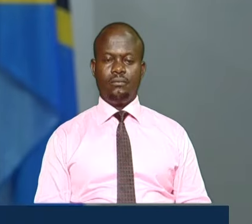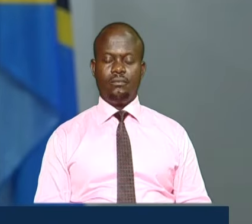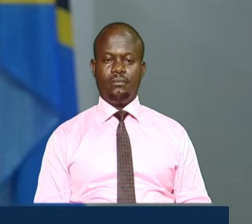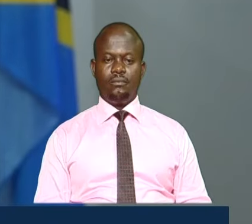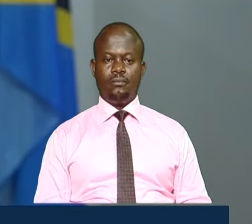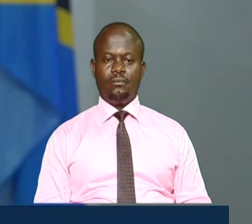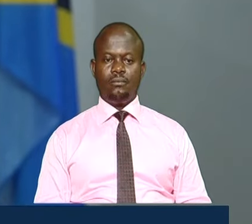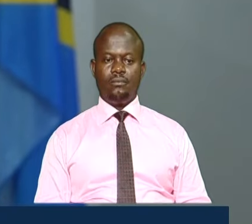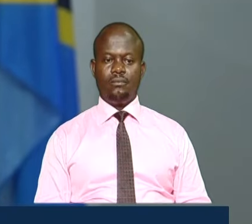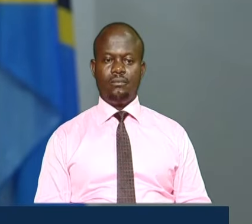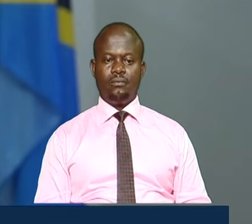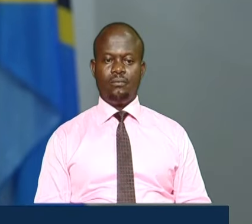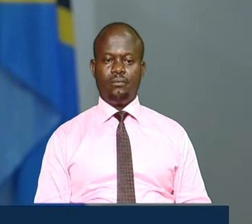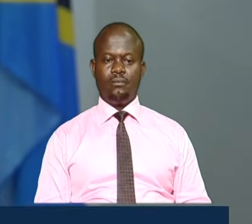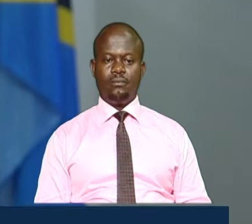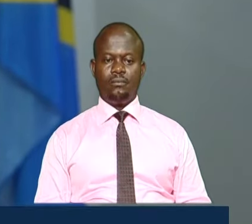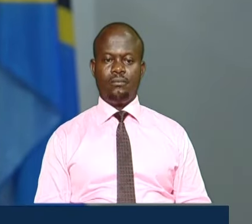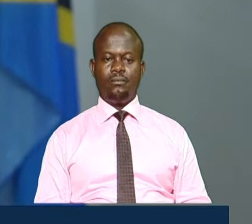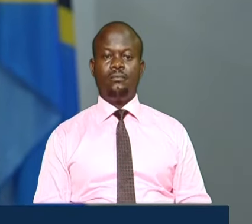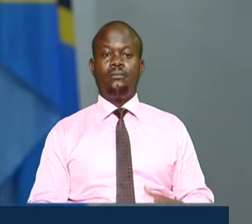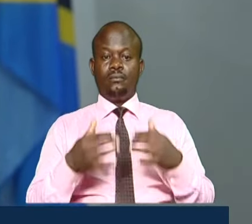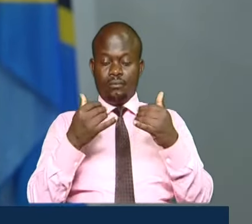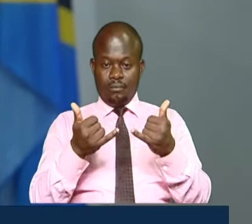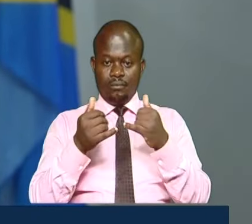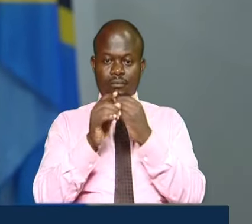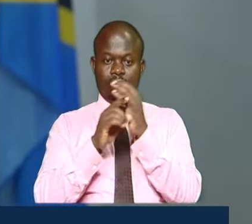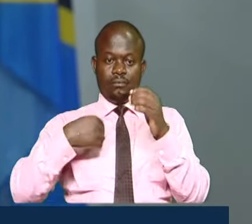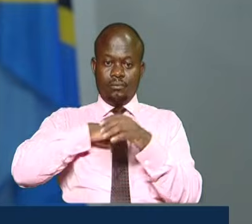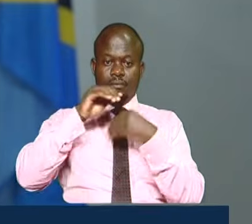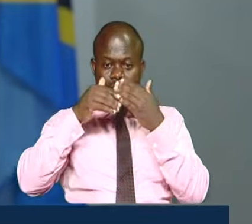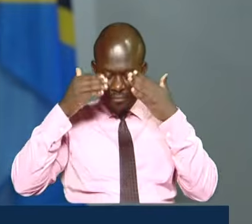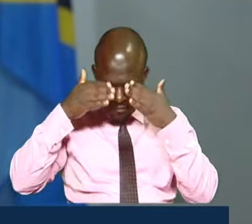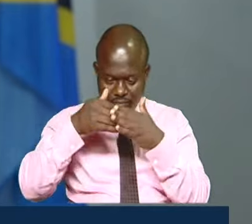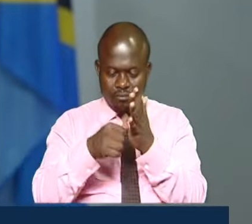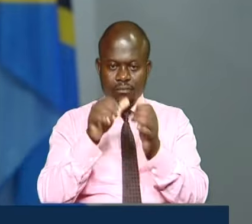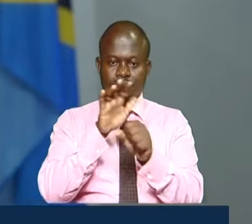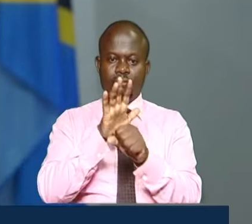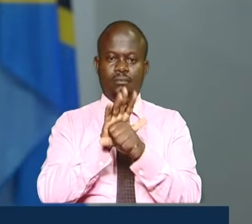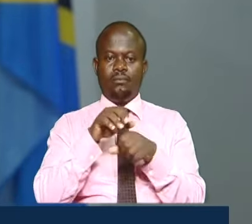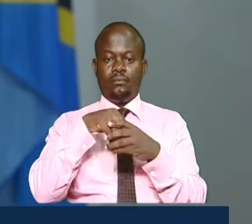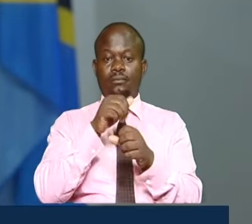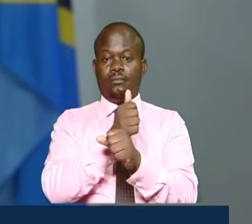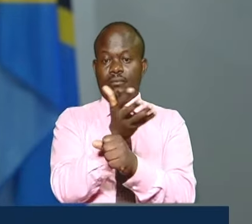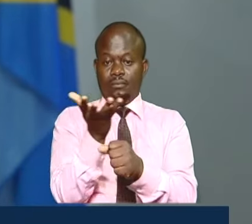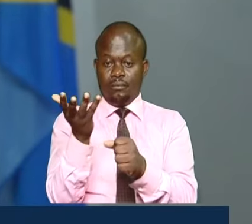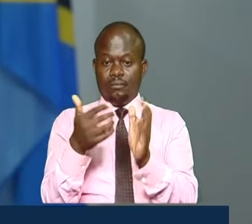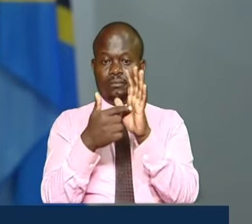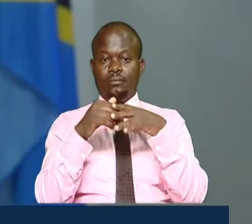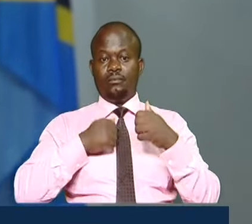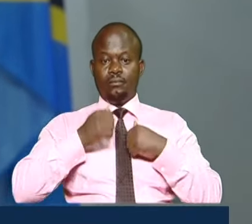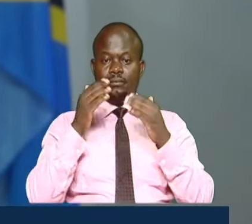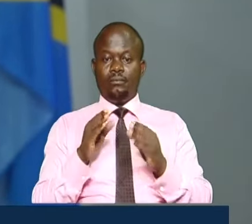including Marburg virus. Ubu akarere kacu kibasiwe n'ibibazo bitandukanye birimo nka Marburg yagaragaye mu Rwanda,